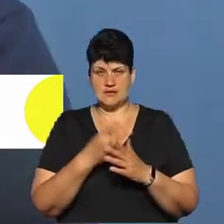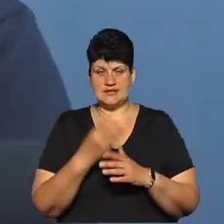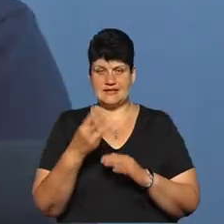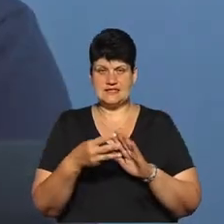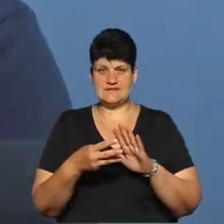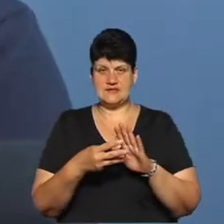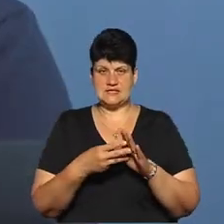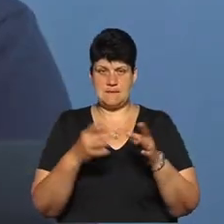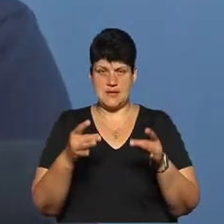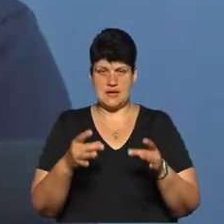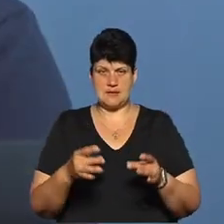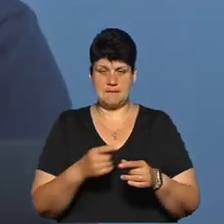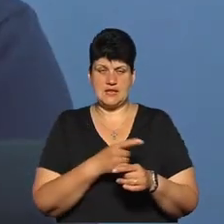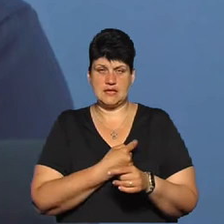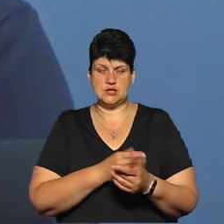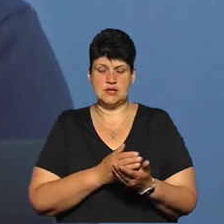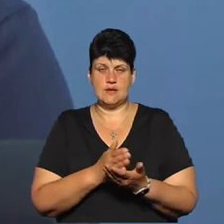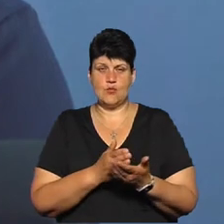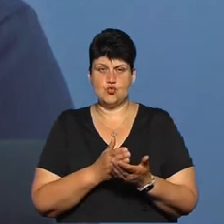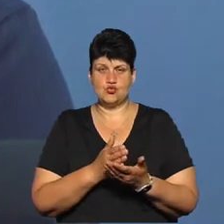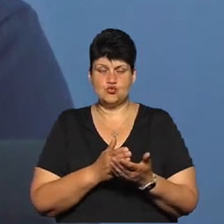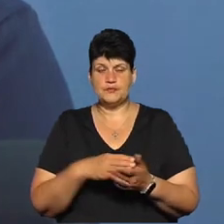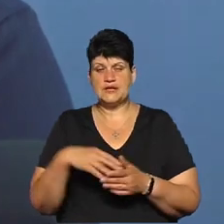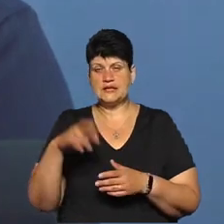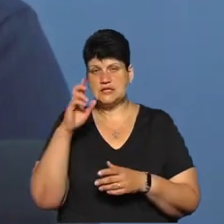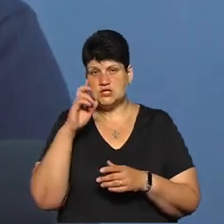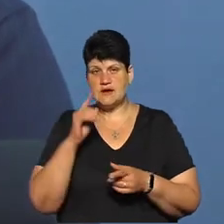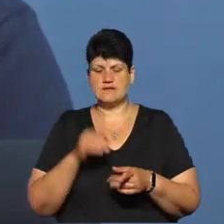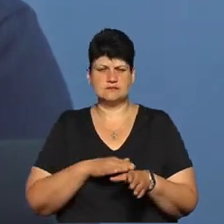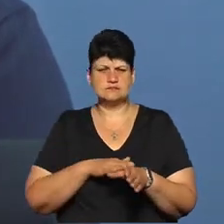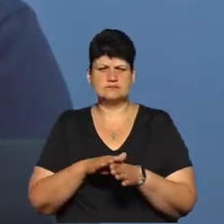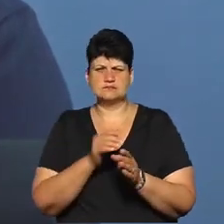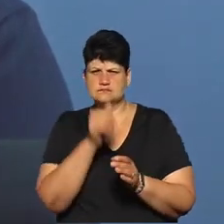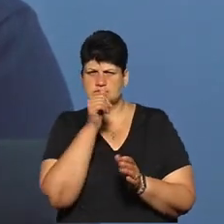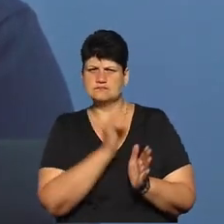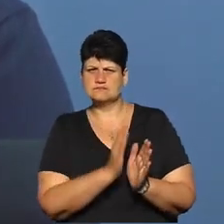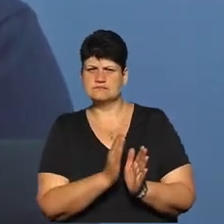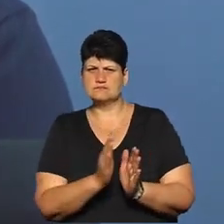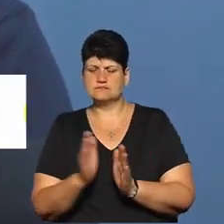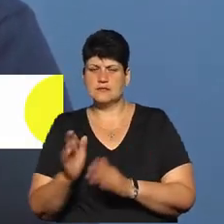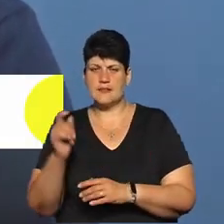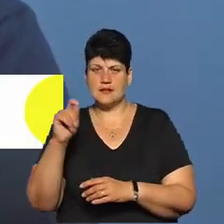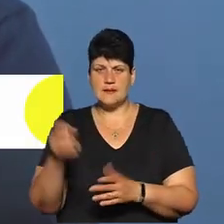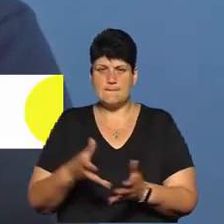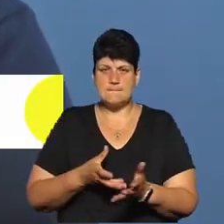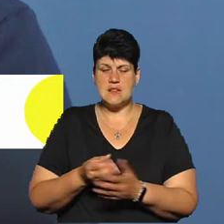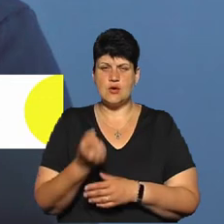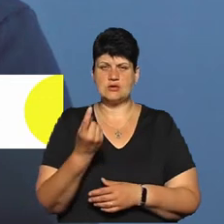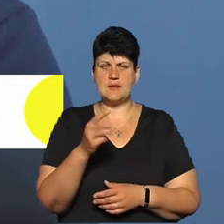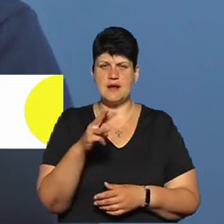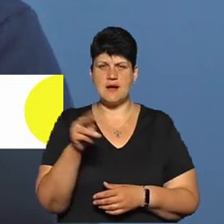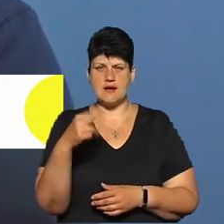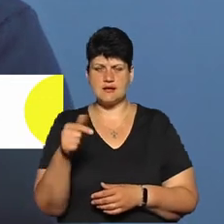пакетів медичних послуг. Держава справно місяць у місяць за час війни сплачує 11 мільярдів